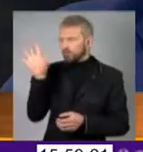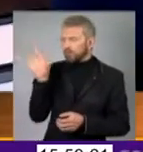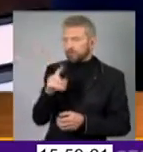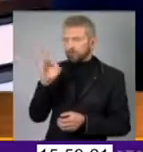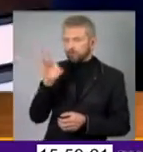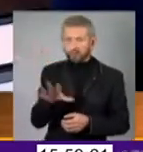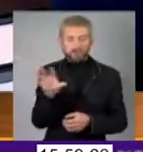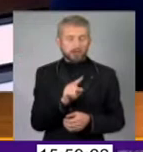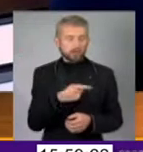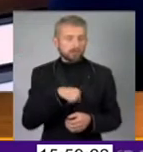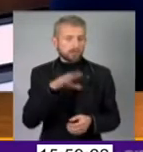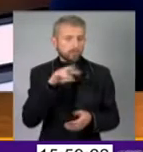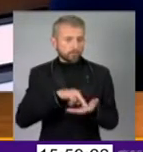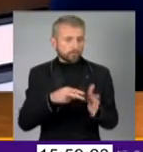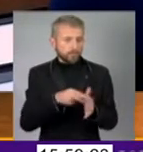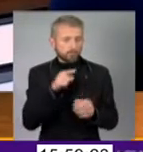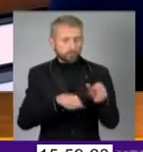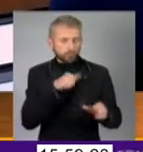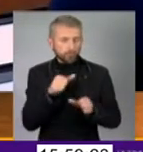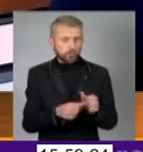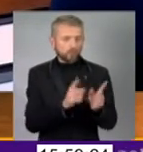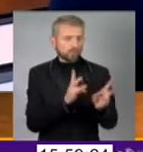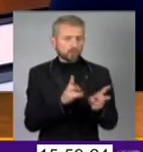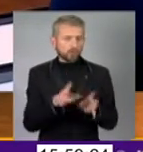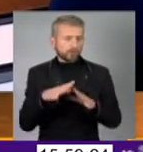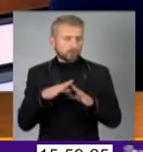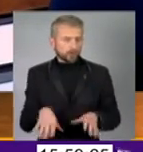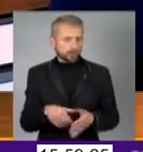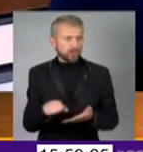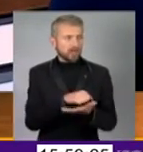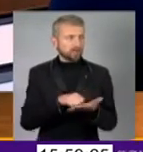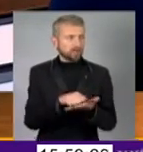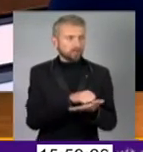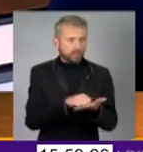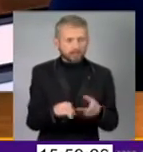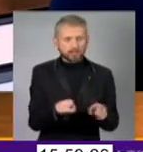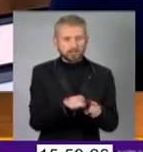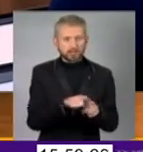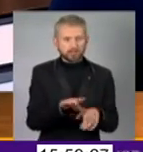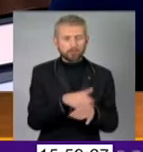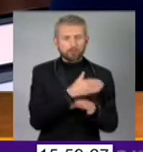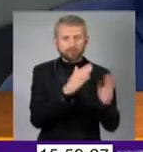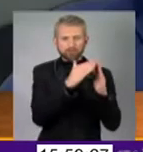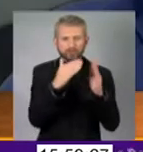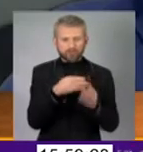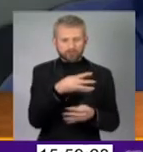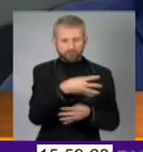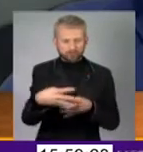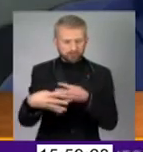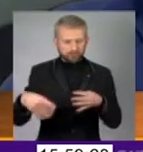собі планували, у нас в цьому році форс-мажорів не виникло. Асфальтування так само міждворових проїздів було здійснено. І